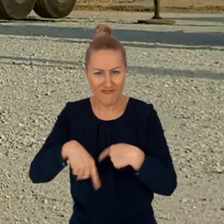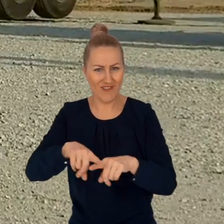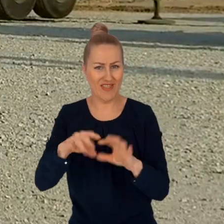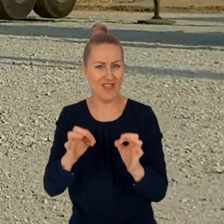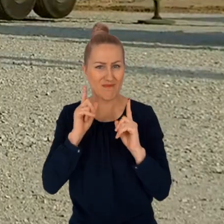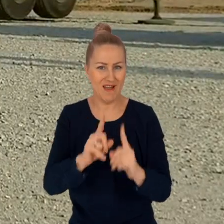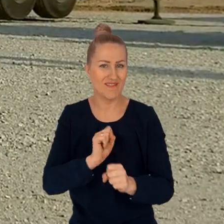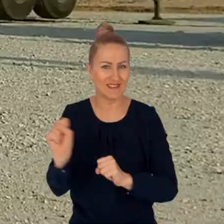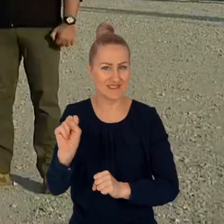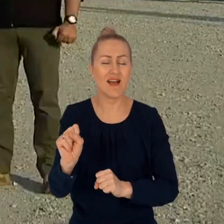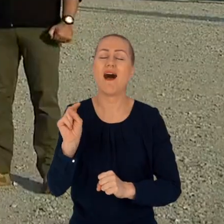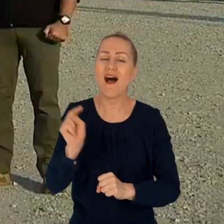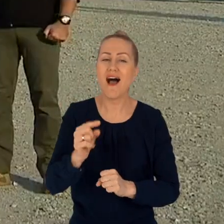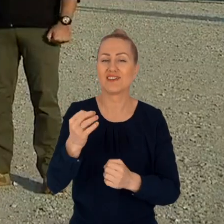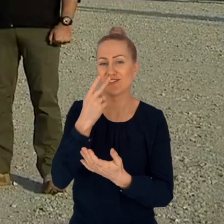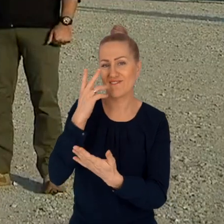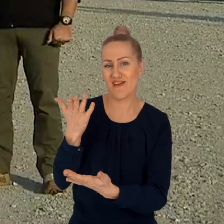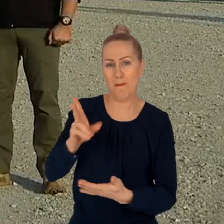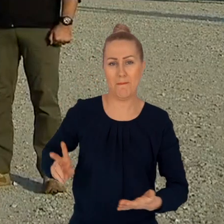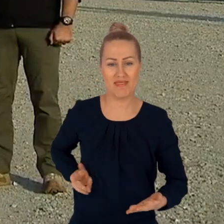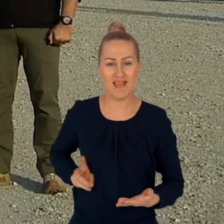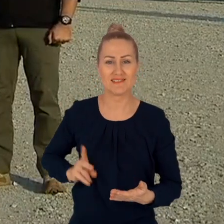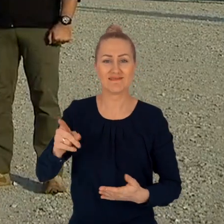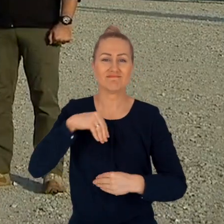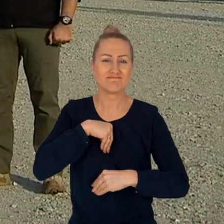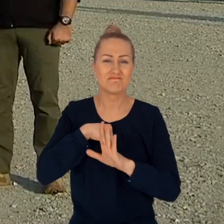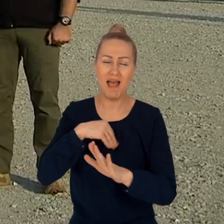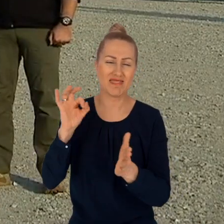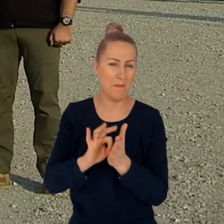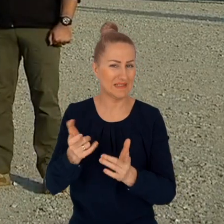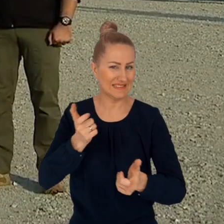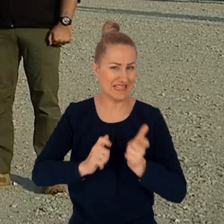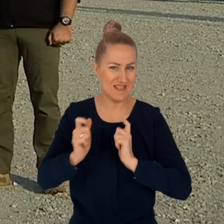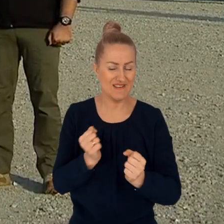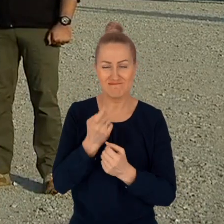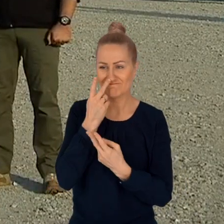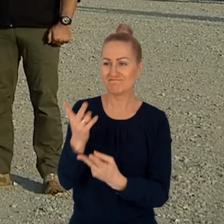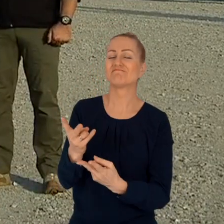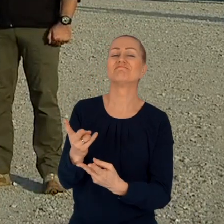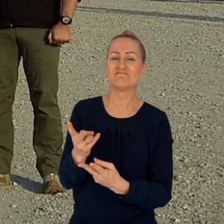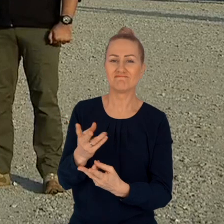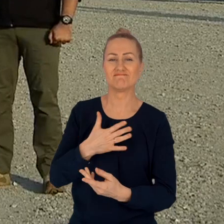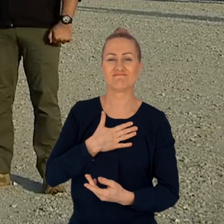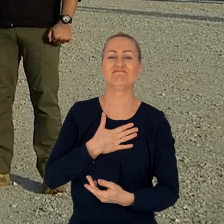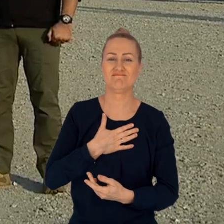ono faktem. Dzisiaj pan minister z całą pewnością, z wielką satysfakcją patrzy na